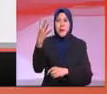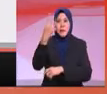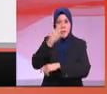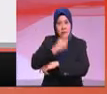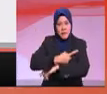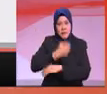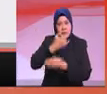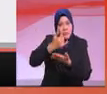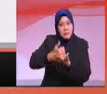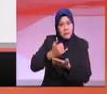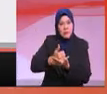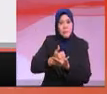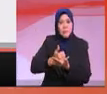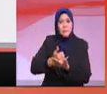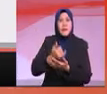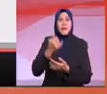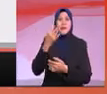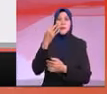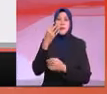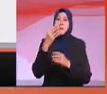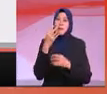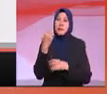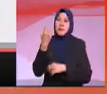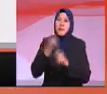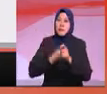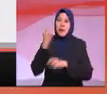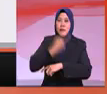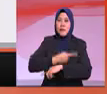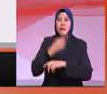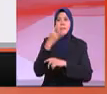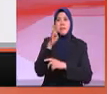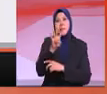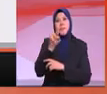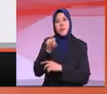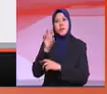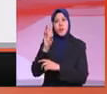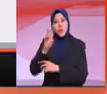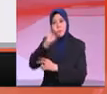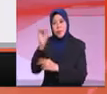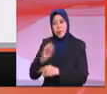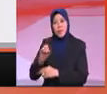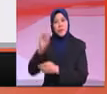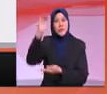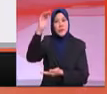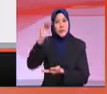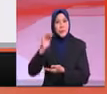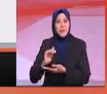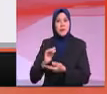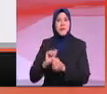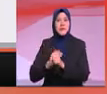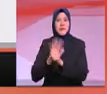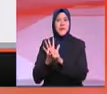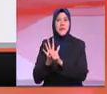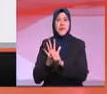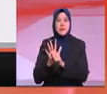hari, ialah setiap hari ialah 4.7% kita dapat kurangkan jangkitan dalam komuniti.